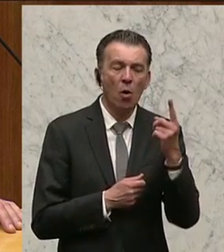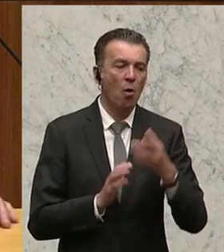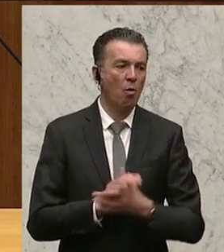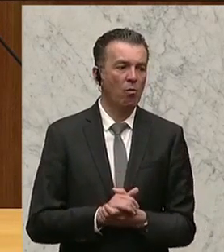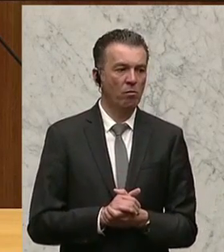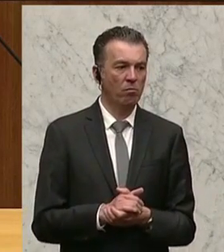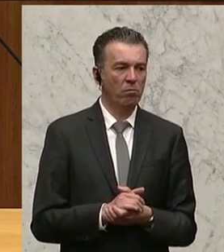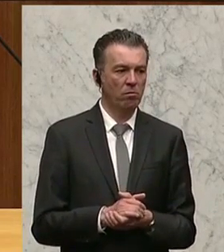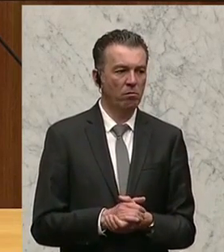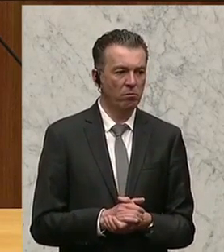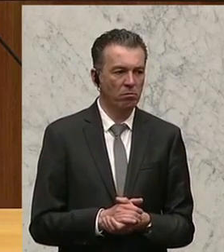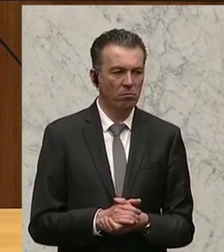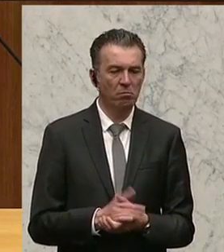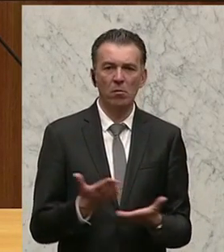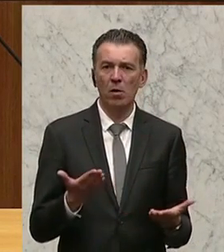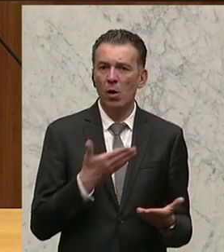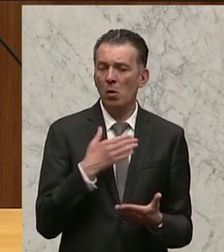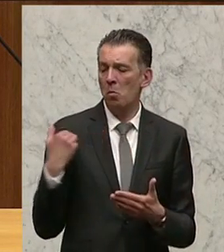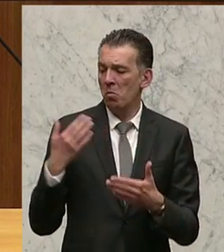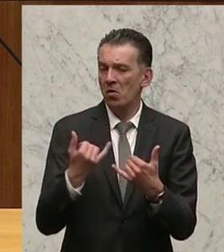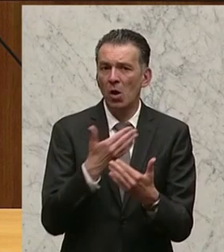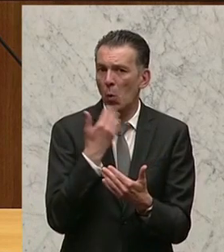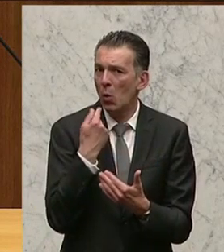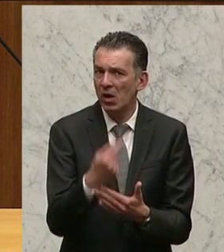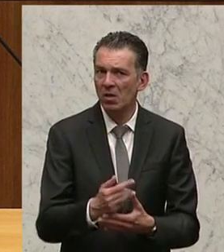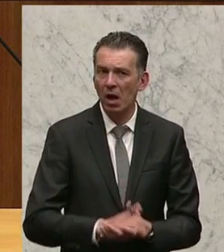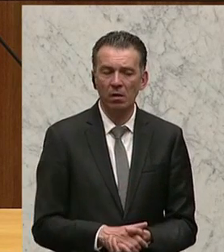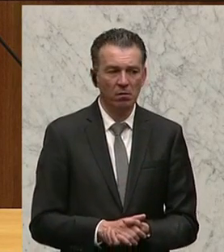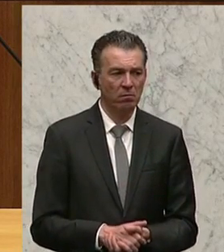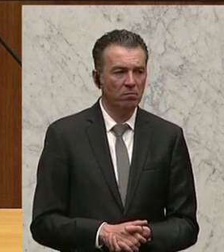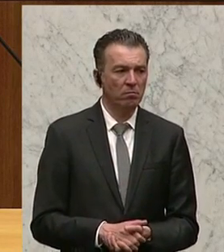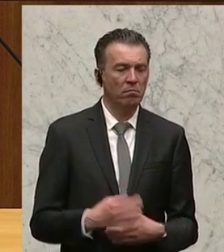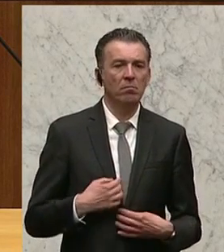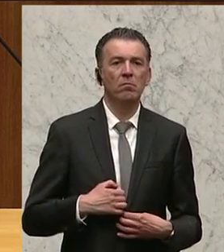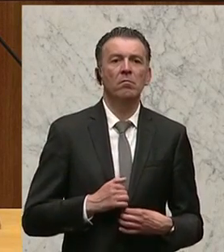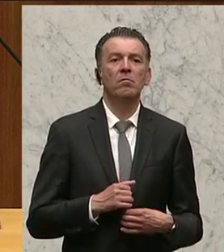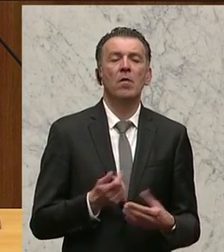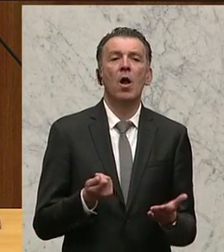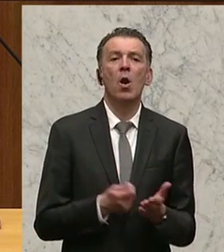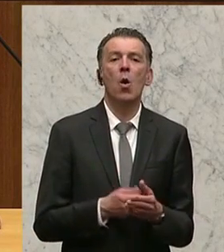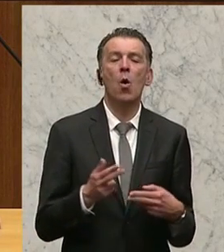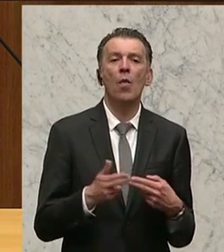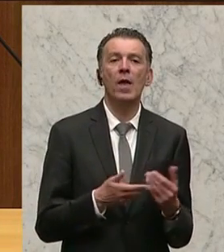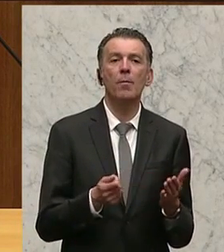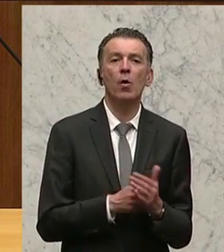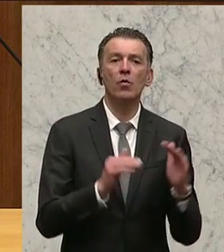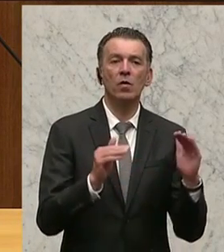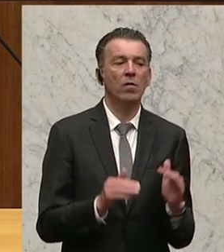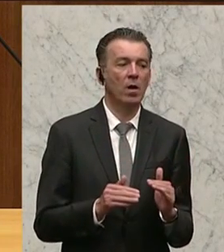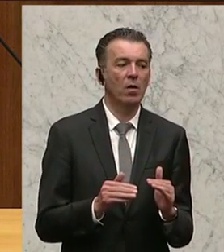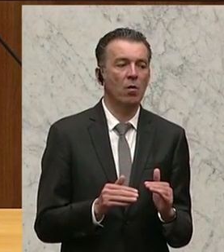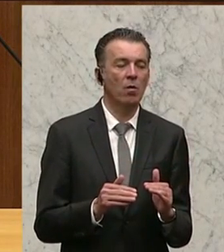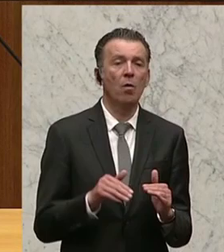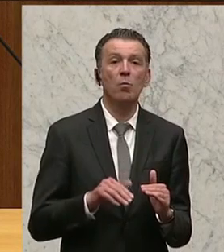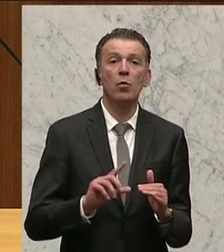einen Wettbewerbsnachteil darstellen. Es ist mit keinem einzigen Wort bisher erwähnt worden, wie sozusagen, dass die Lohnnebenkostensenkung erst der zweite